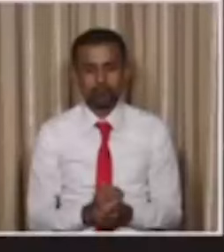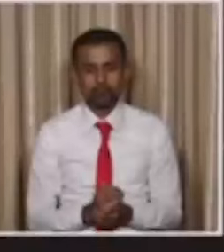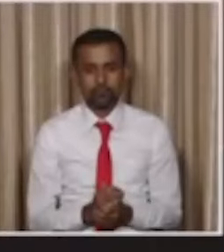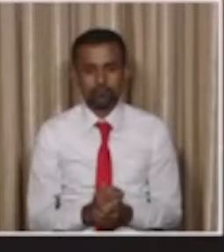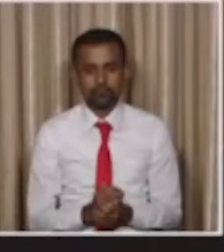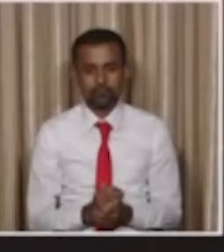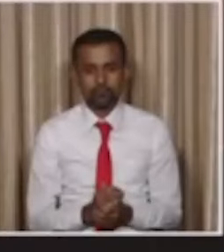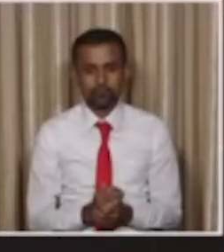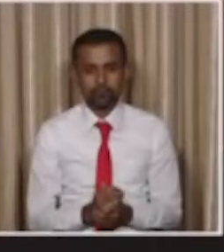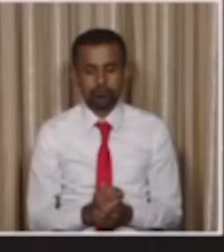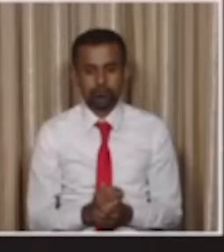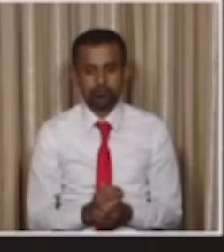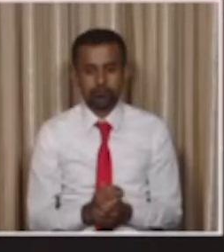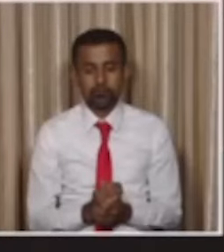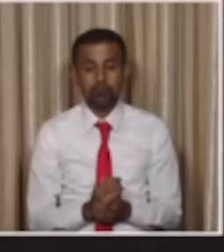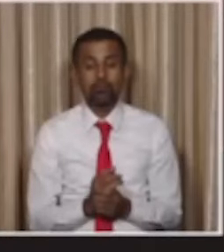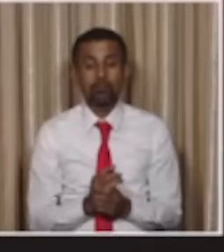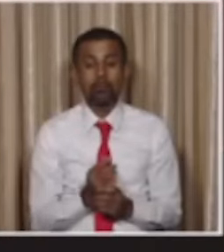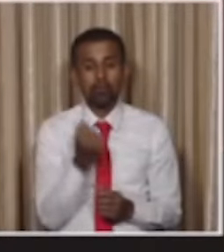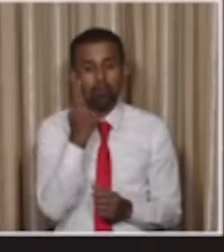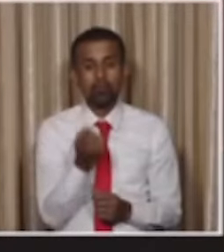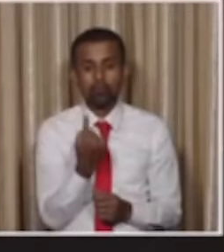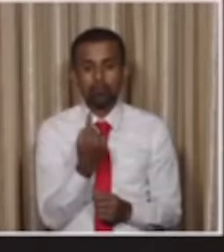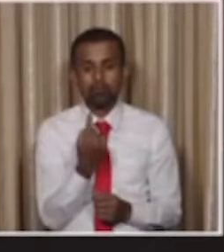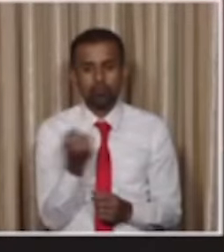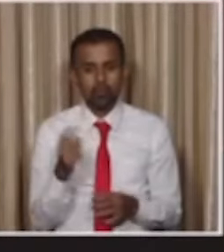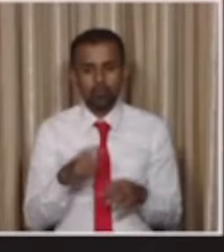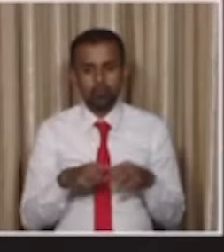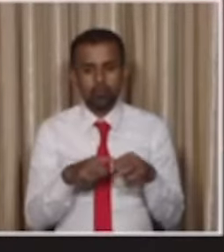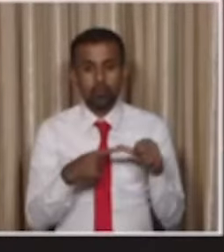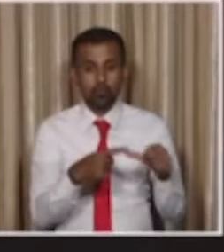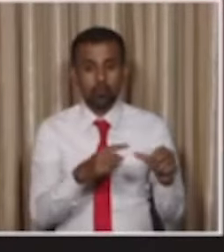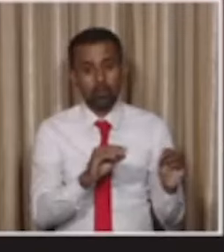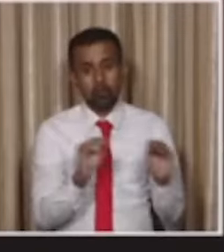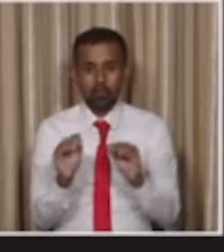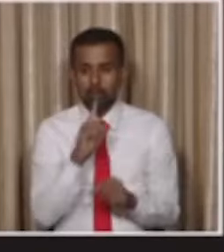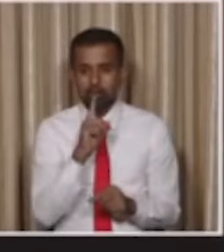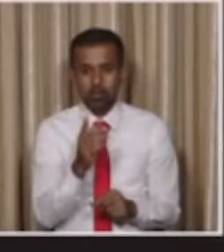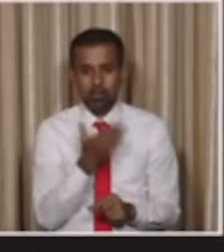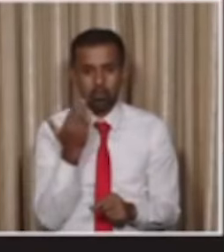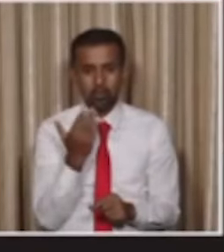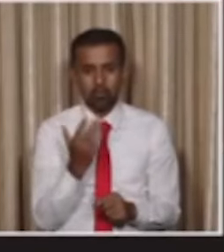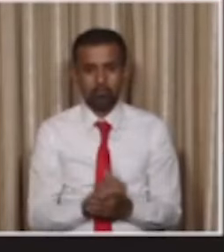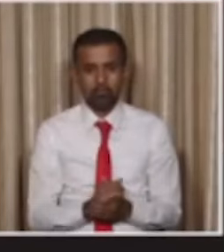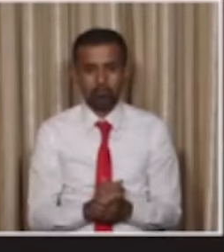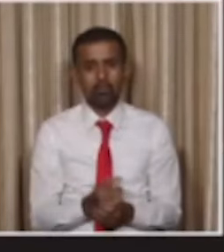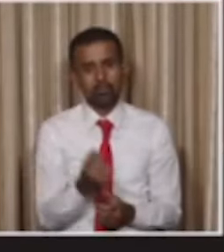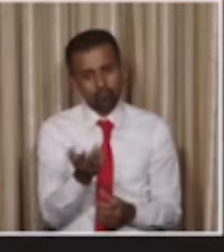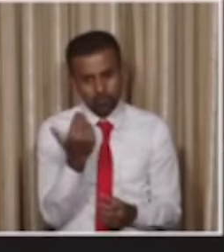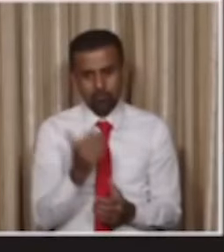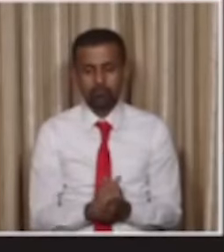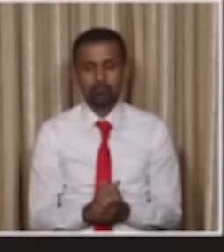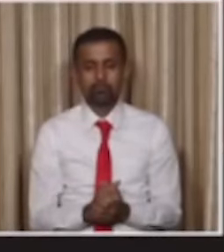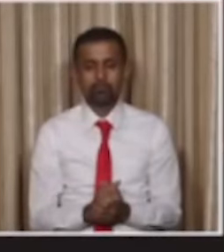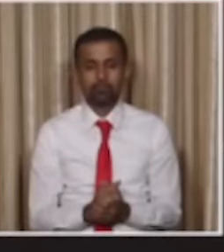ඔව් චරිත හිරන්නේ තමයි මොකද්ද පොයින්ට් ඔෆ් ඕඩර් එක ගා මේ මේ ප්‍රශ්නෙට උත්තර දුන්නාට පස්සේ ඕනනම් අතු කරන්නත් පුළුවන් මේකට අවශ්‍ය නෑ ඔබතුමා අතු කරන්නක ප්‍රශ්න ගරු